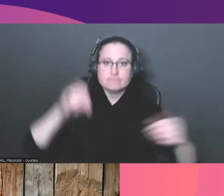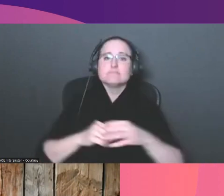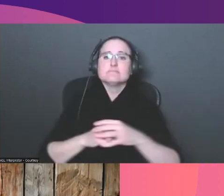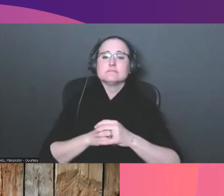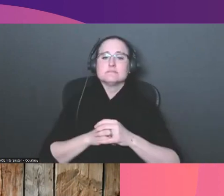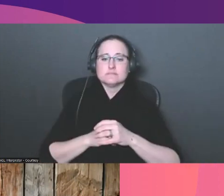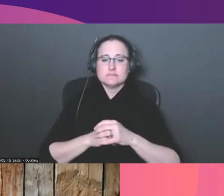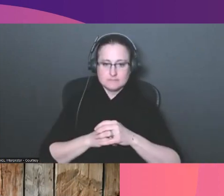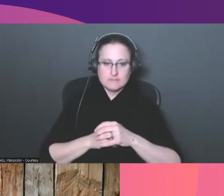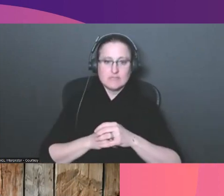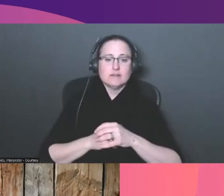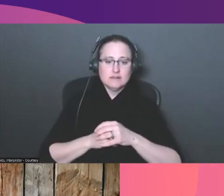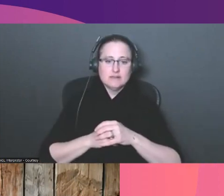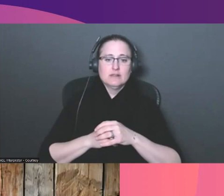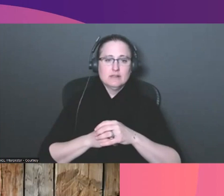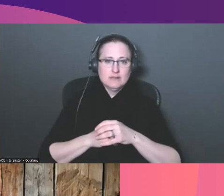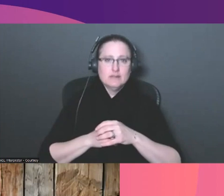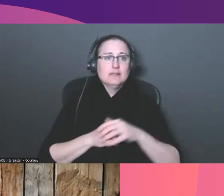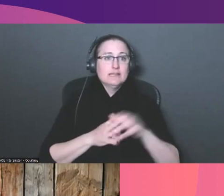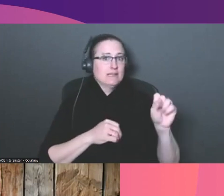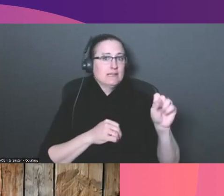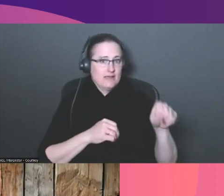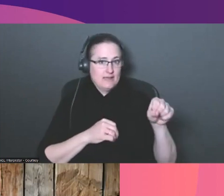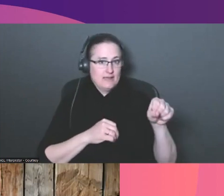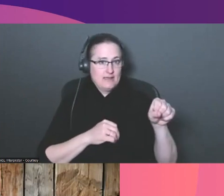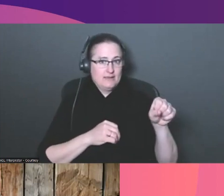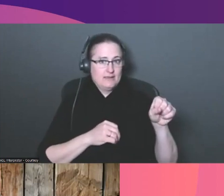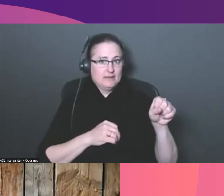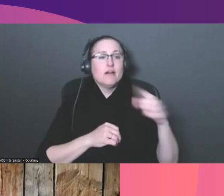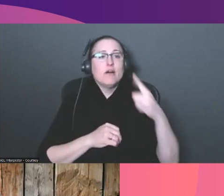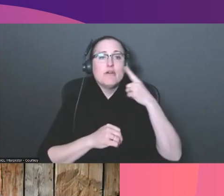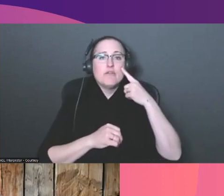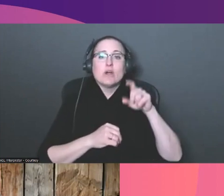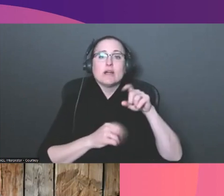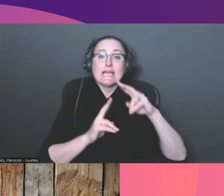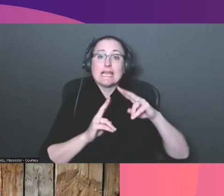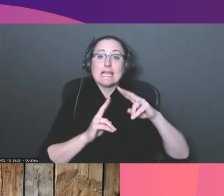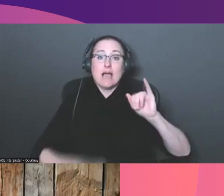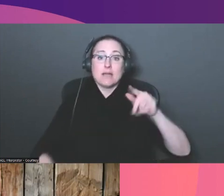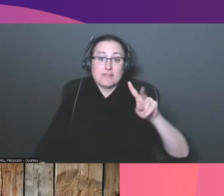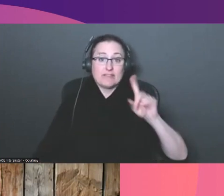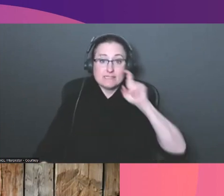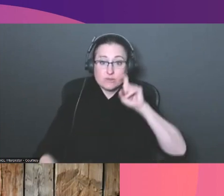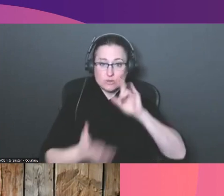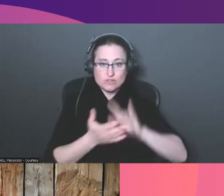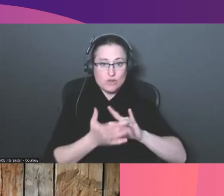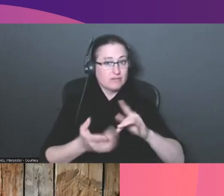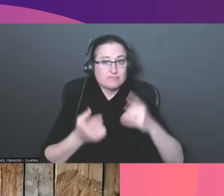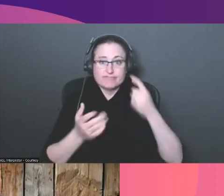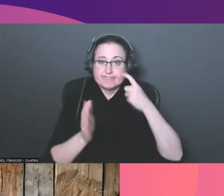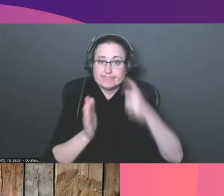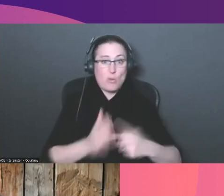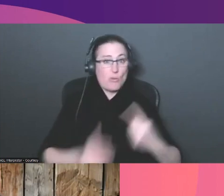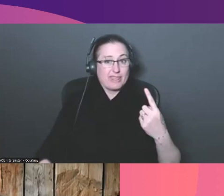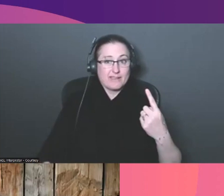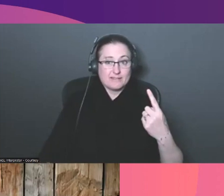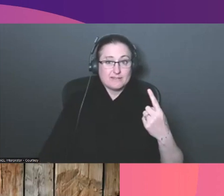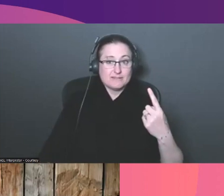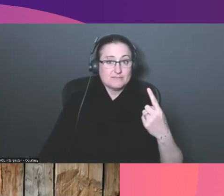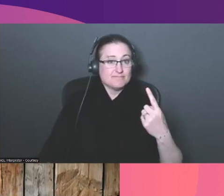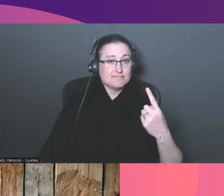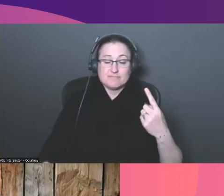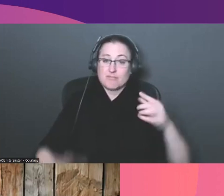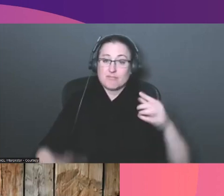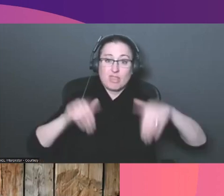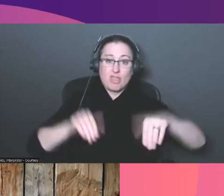mais ça se perd dans la mêlée. Oui, l'agression sexuelle dans la violence conjugale